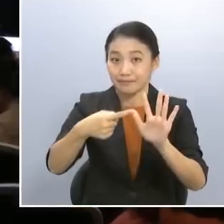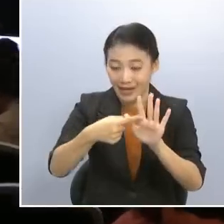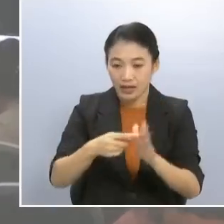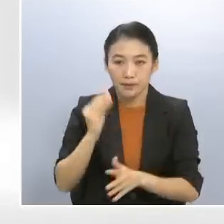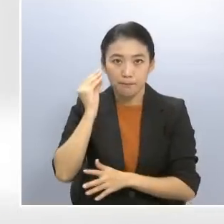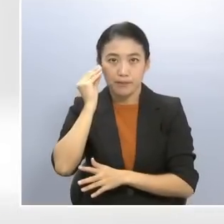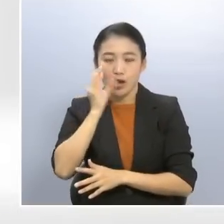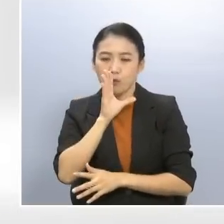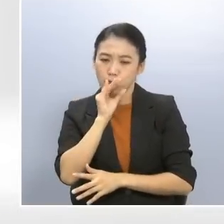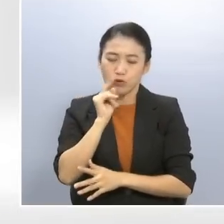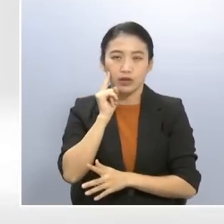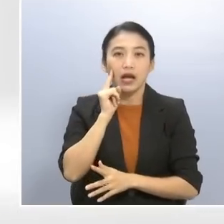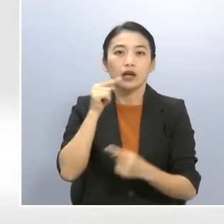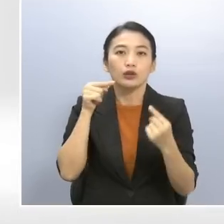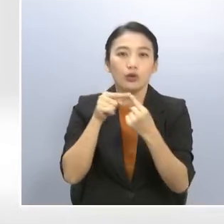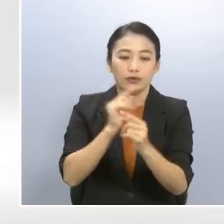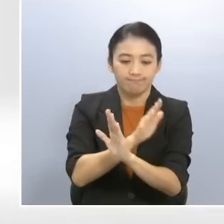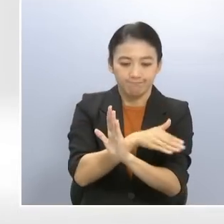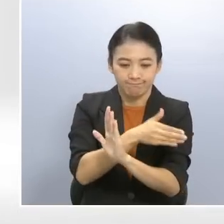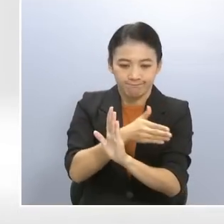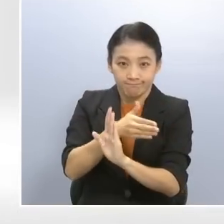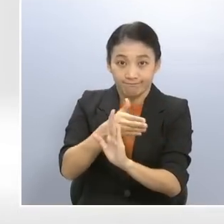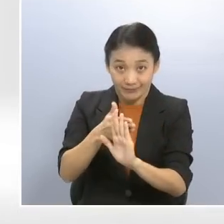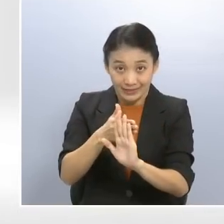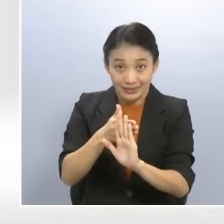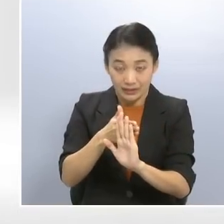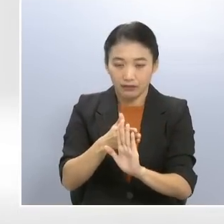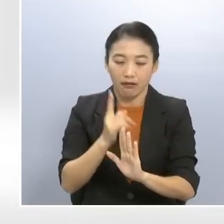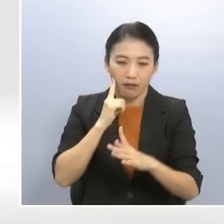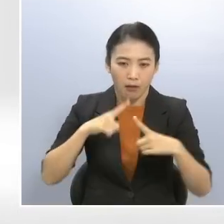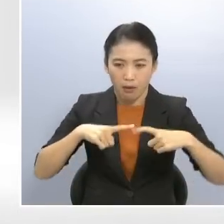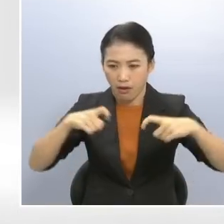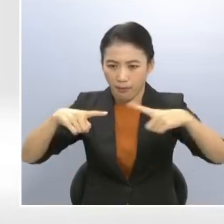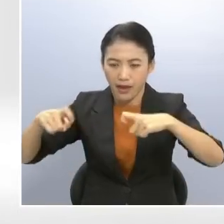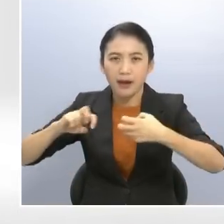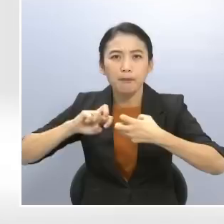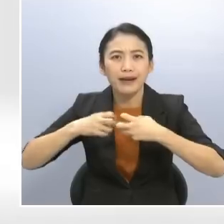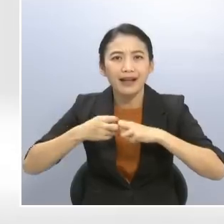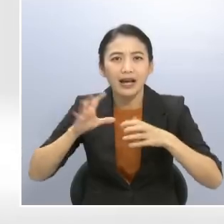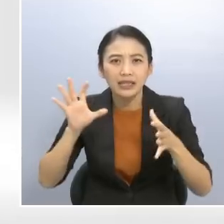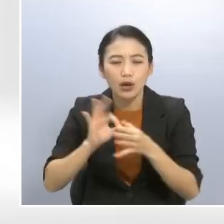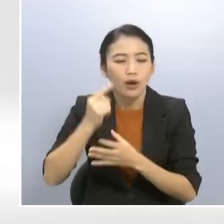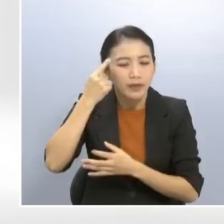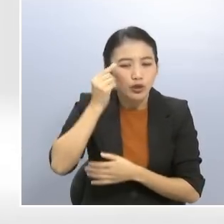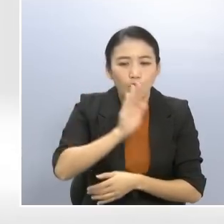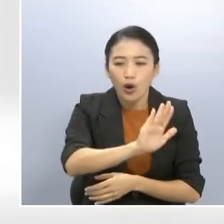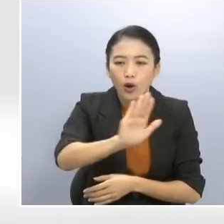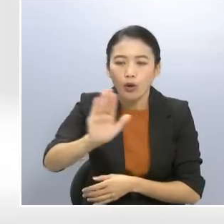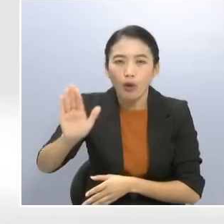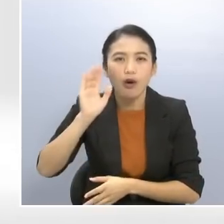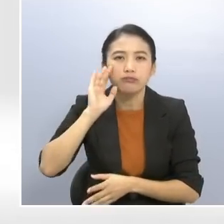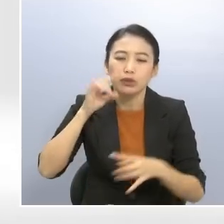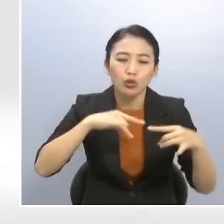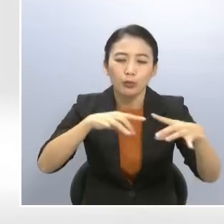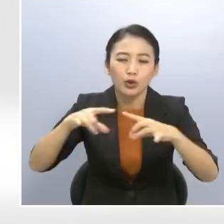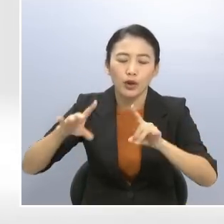ในช่วงไม่กี่วันที่ผ่านมานี้เป็นเรื่องความเห็นไม่ตรงกันของพรรคร่วมรัฐบาลที่เล็กมากถ้าหากเทียบกับภารกิจที่ประชาชนมอบ